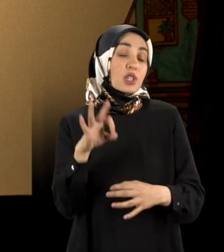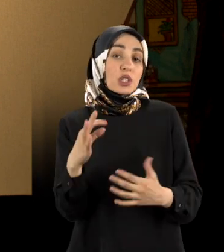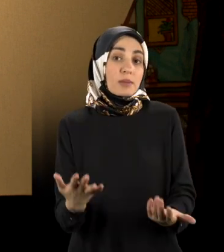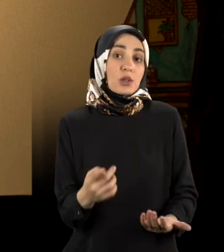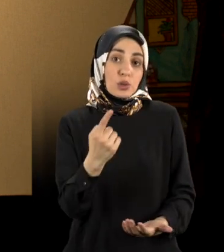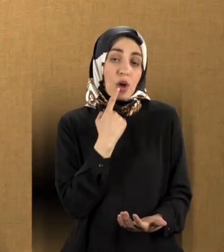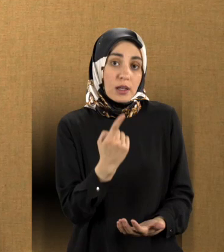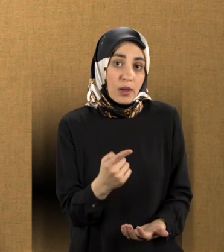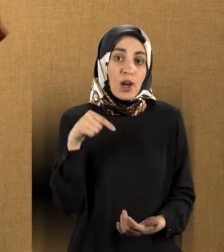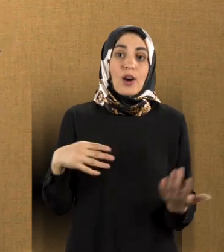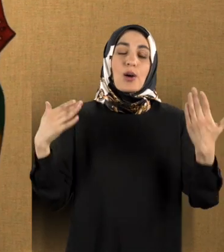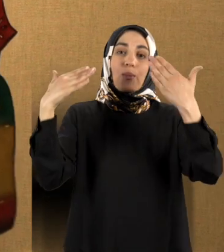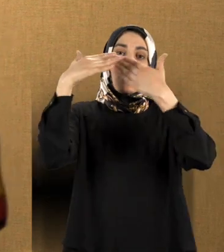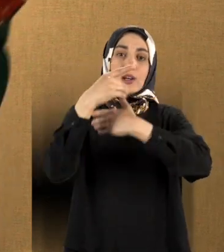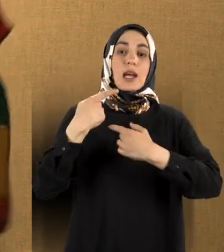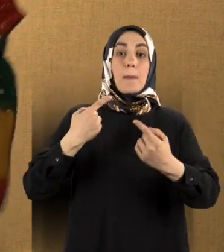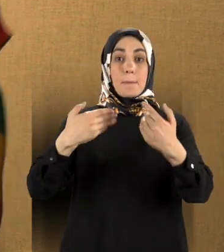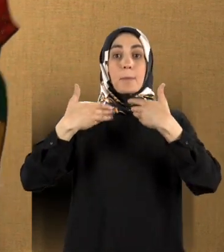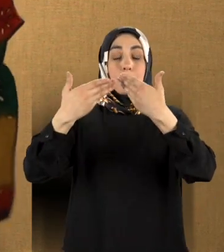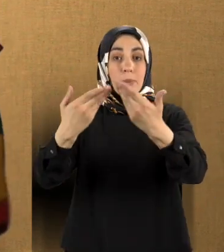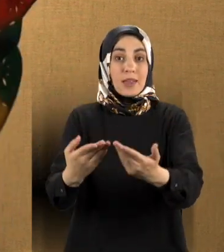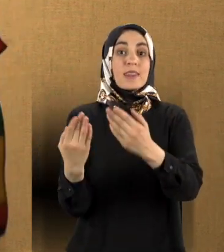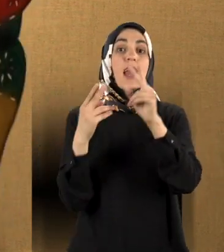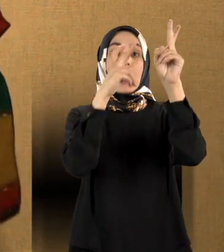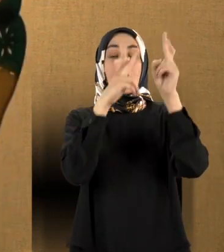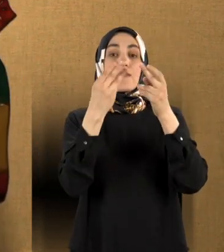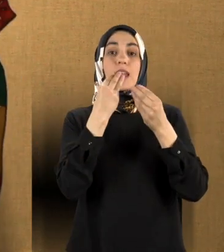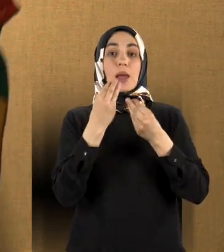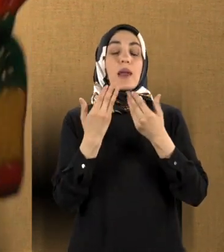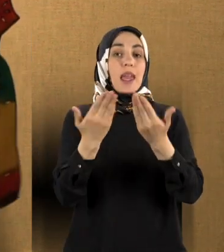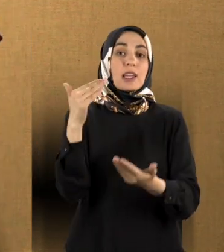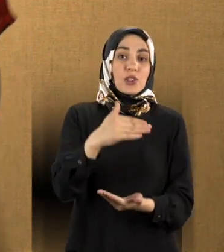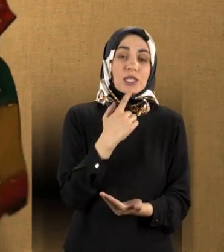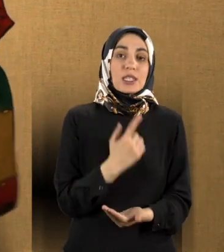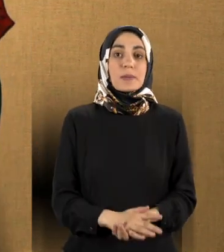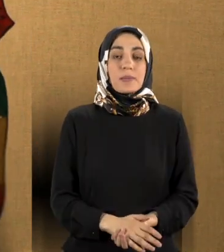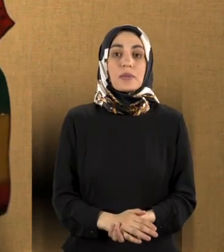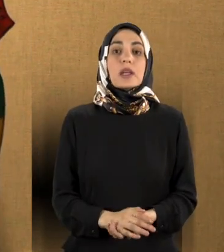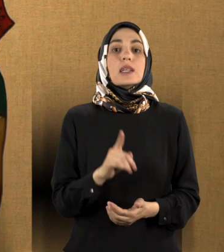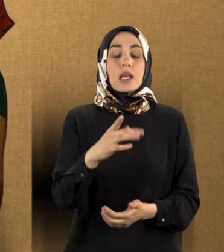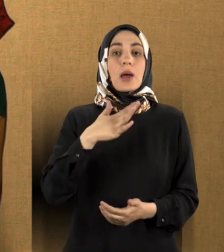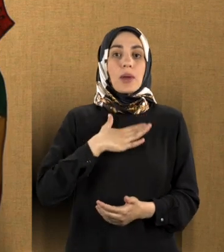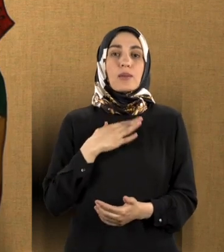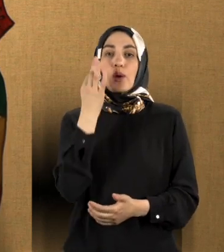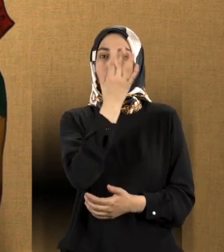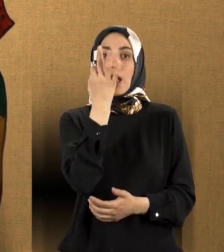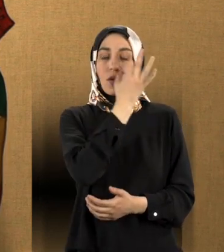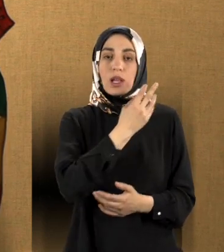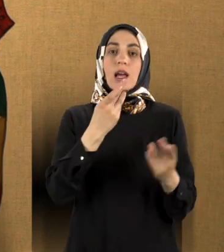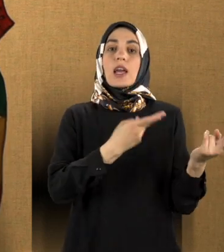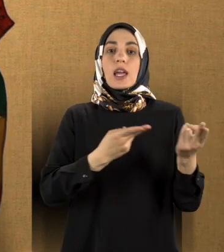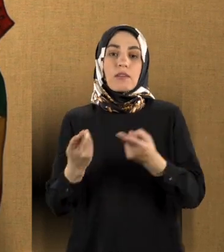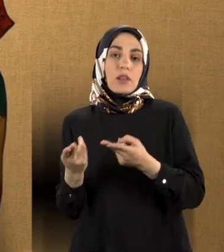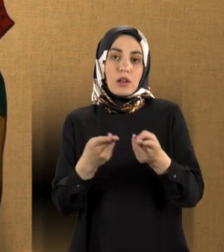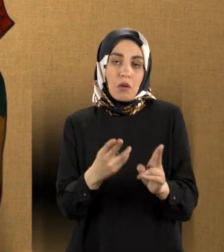zannettim Ne olacak şimdi söyledim ya bu akşam bize iftara geleceksiniz lan karagözüm sen beni